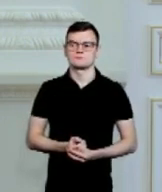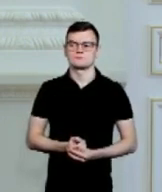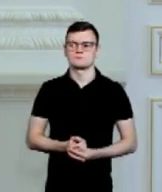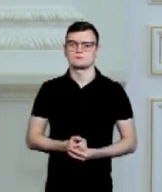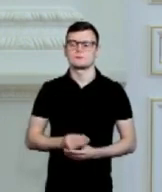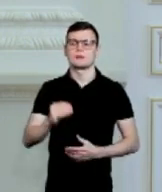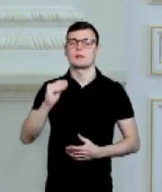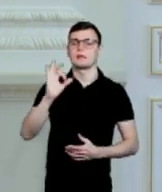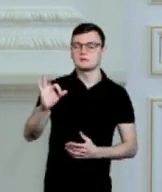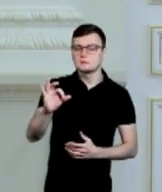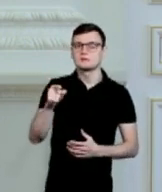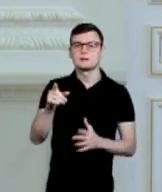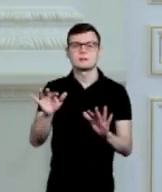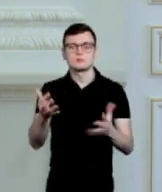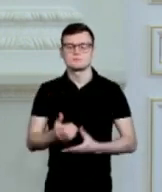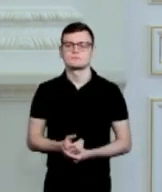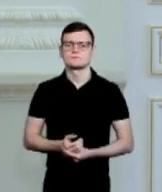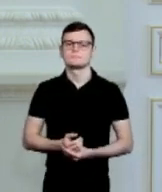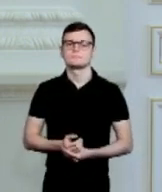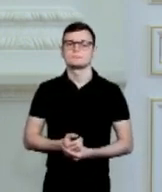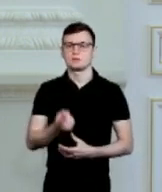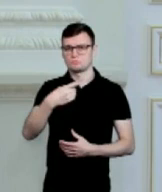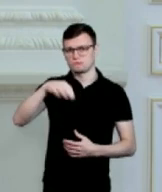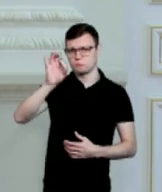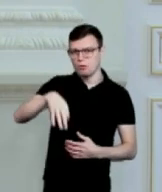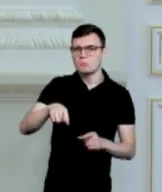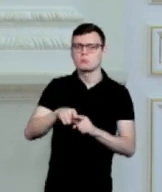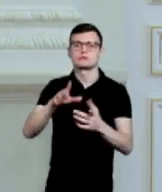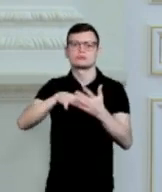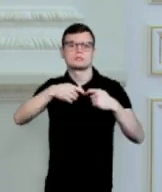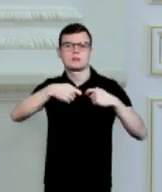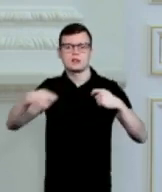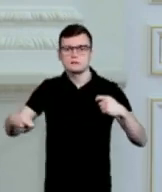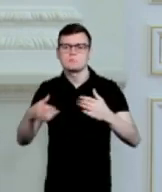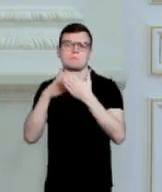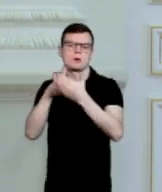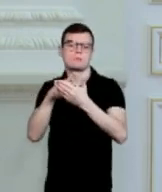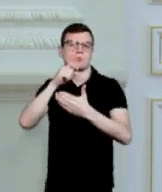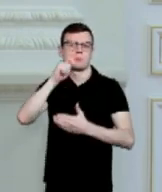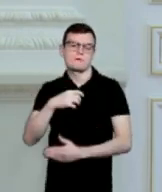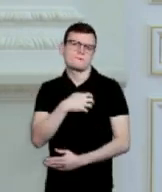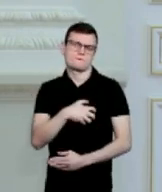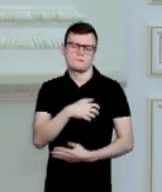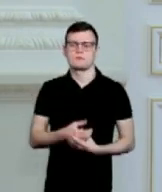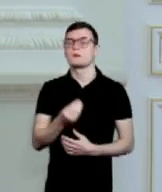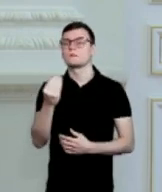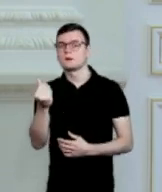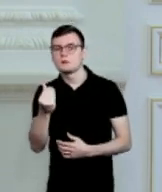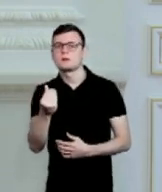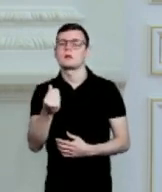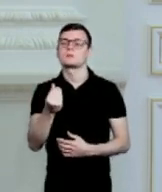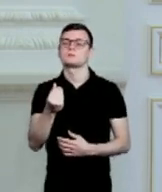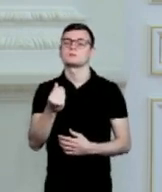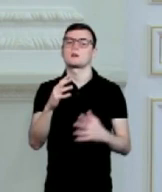ES visapusiška ir testinė parama Ukrainai yra labai svarbi. Tiek finansinė ir karinė, tiek